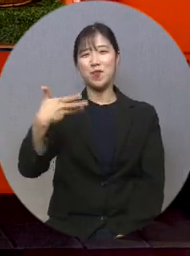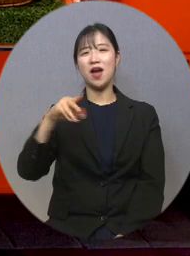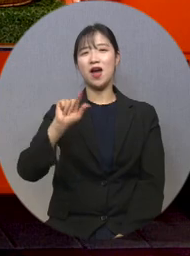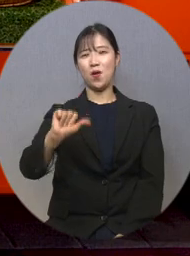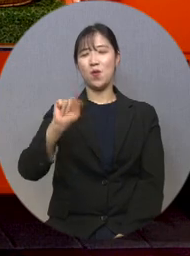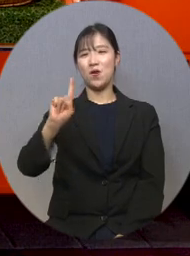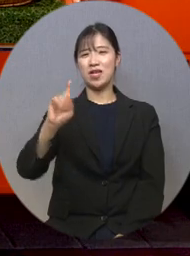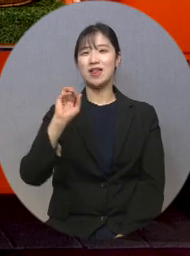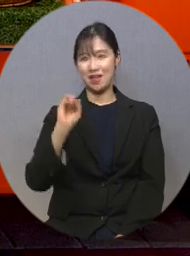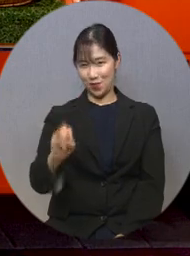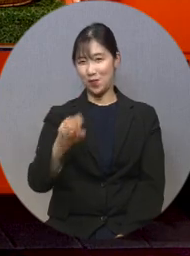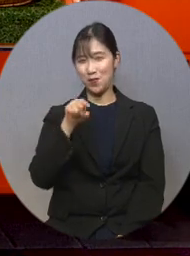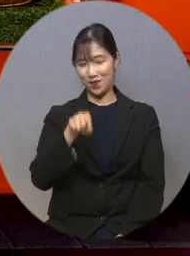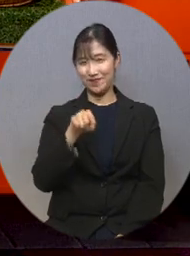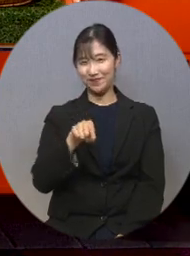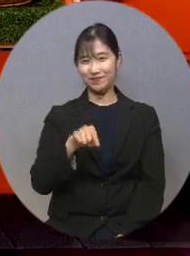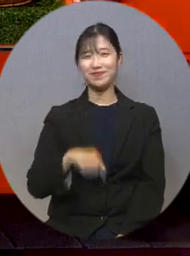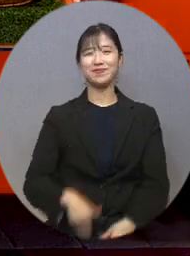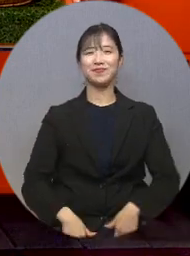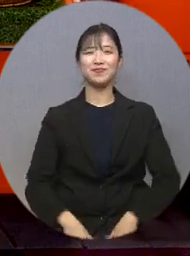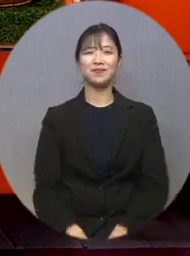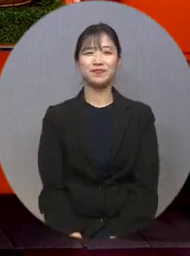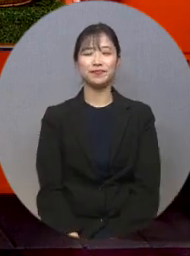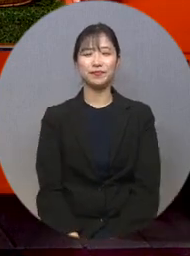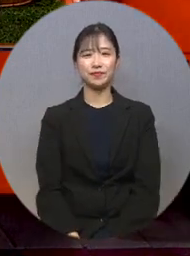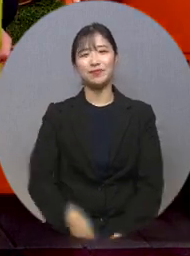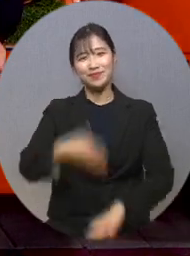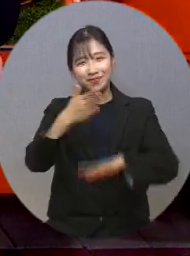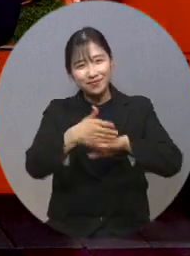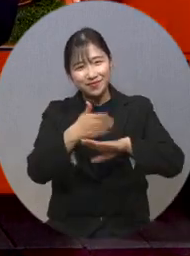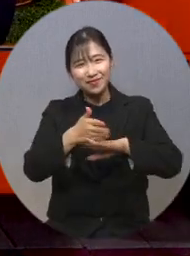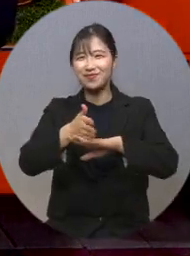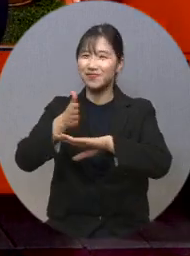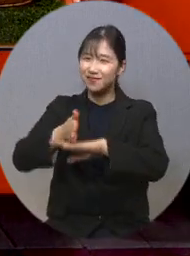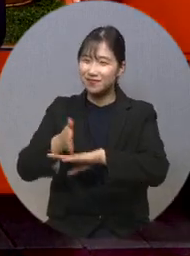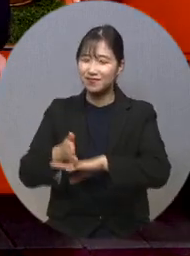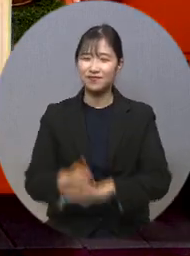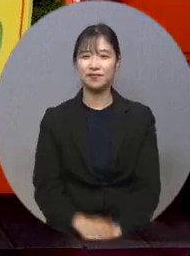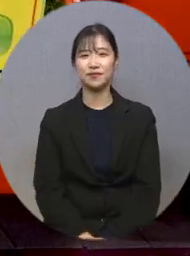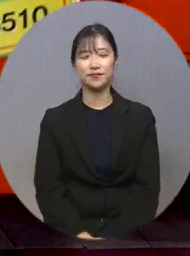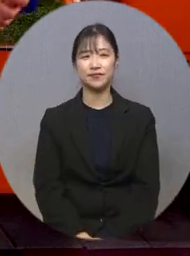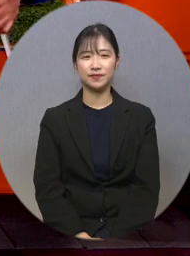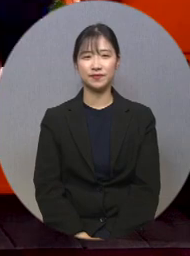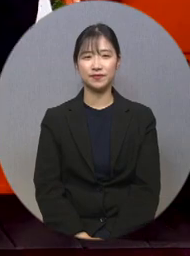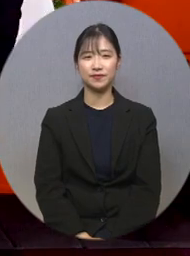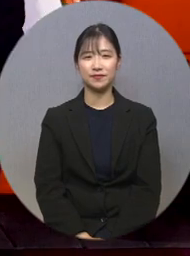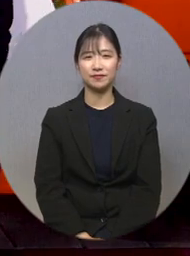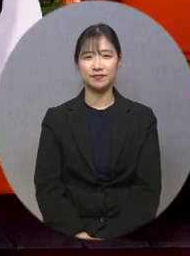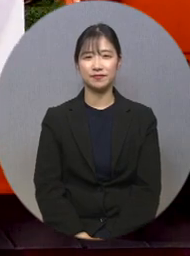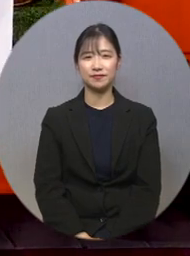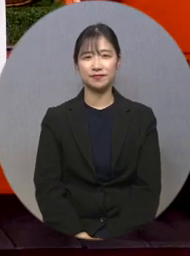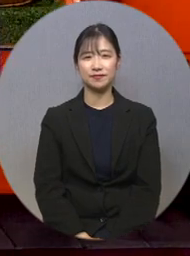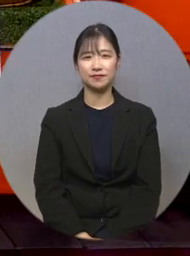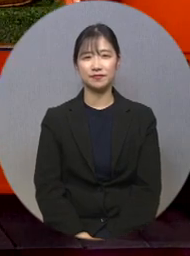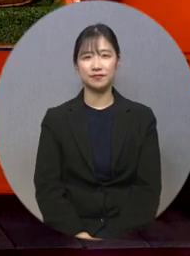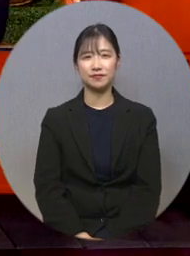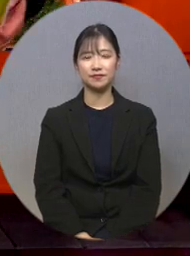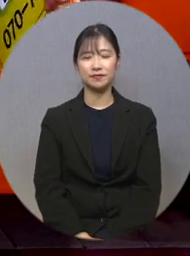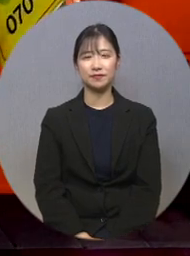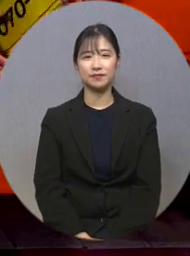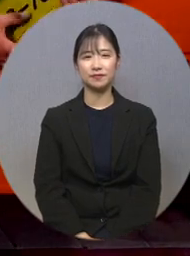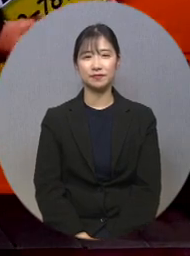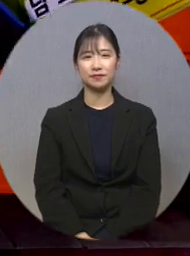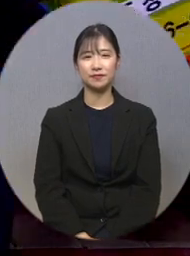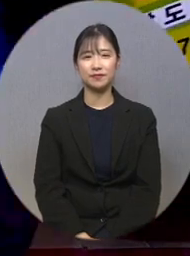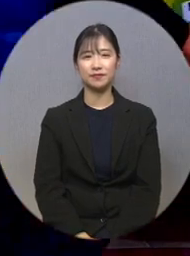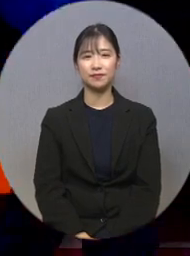070-786-8519 남도장터. 감사합니다. 고맙습니다. 네, 고맙습니다. 대표님. 화이팅, 화이팅. 진짜